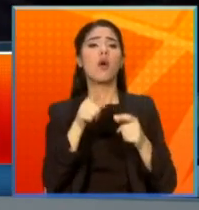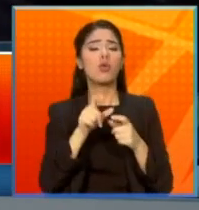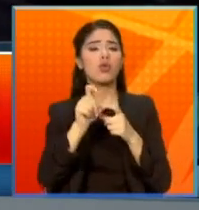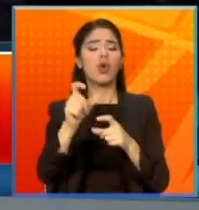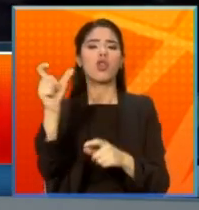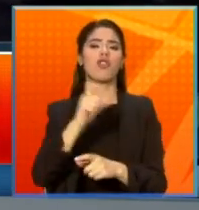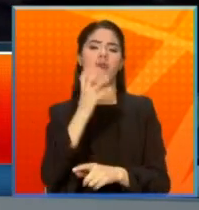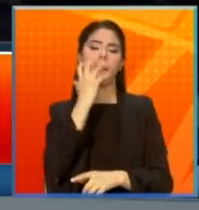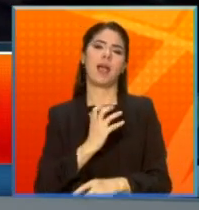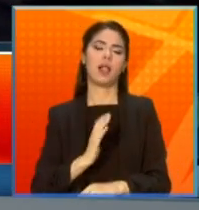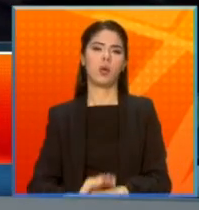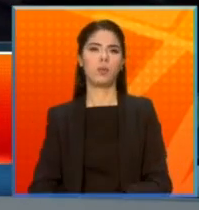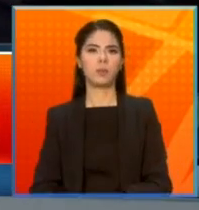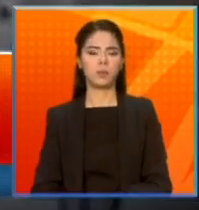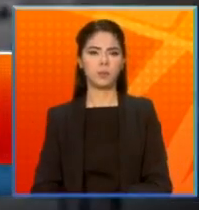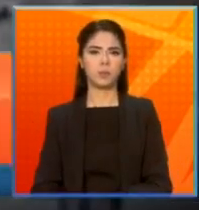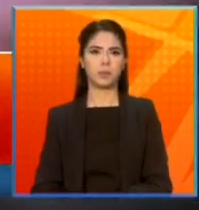cevabına kilitlenmiş vaziyette.